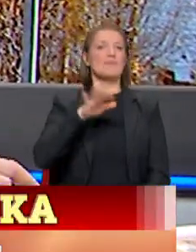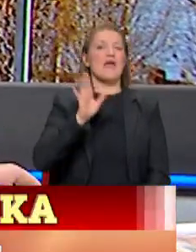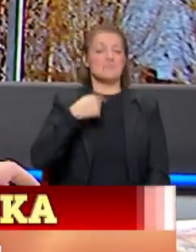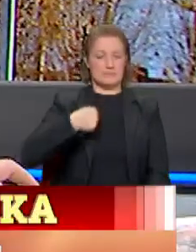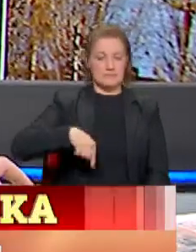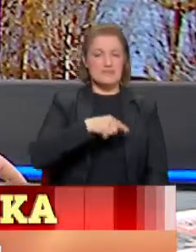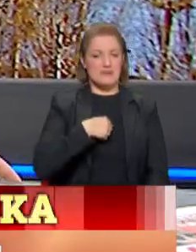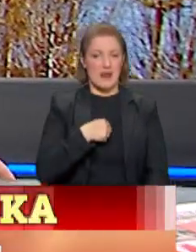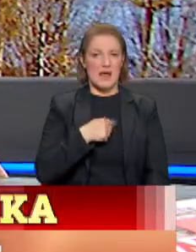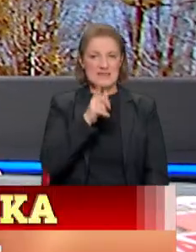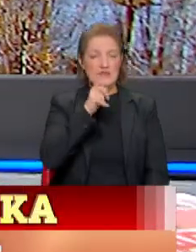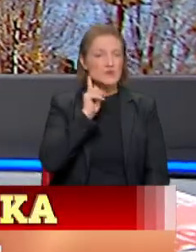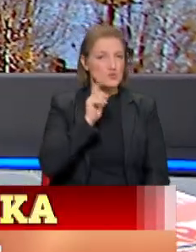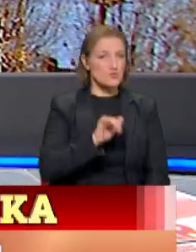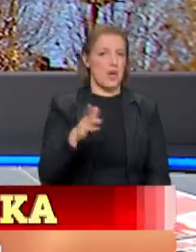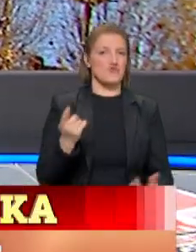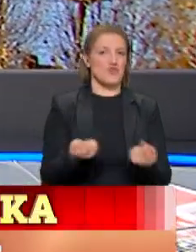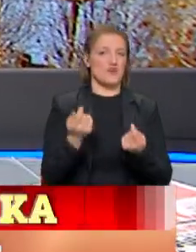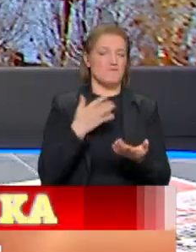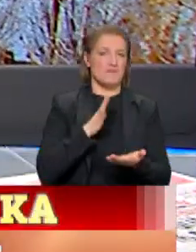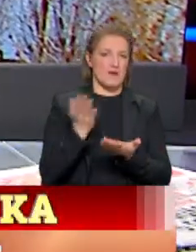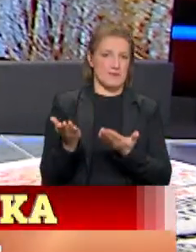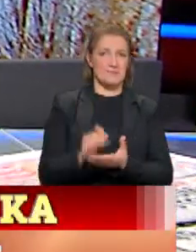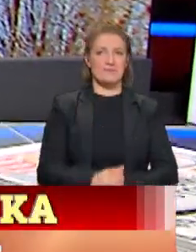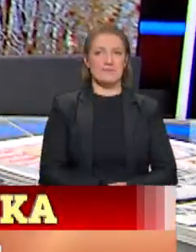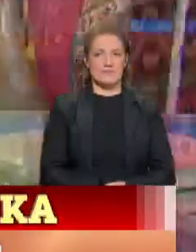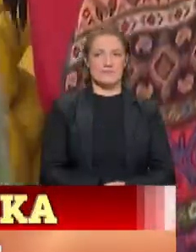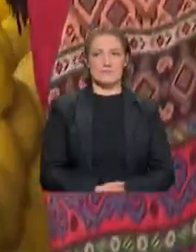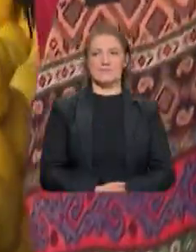bizlere diye sesini duyurmaya çalışanlar.